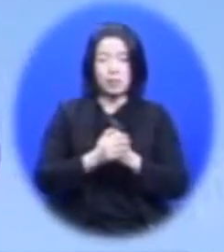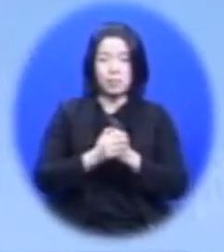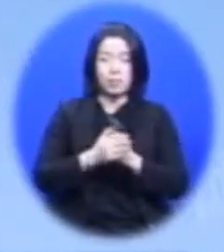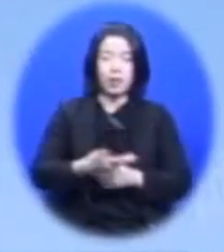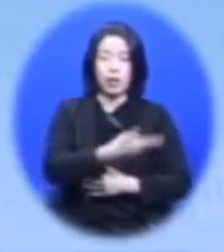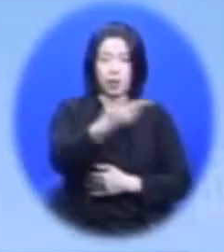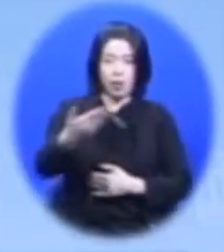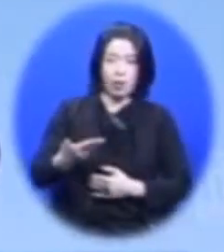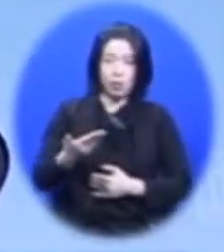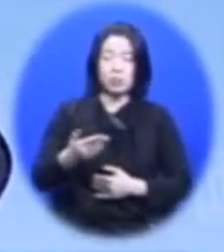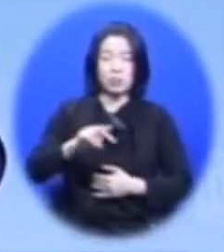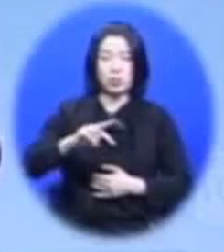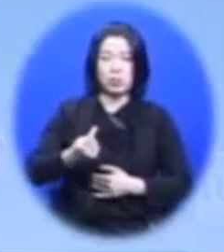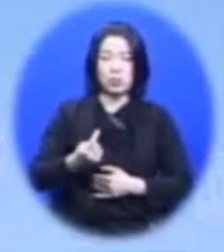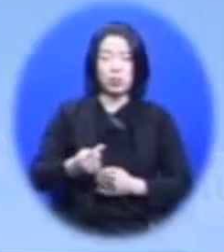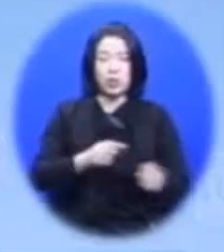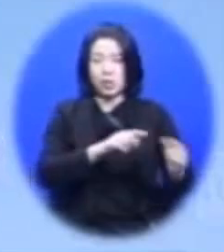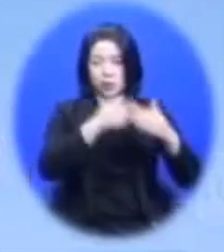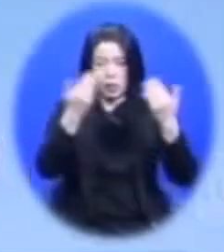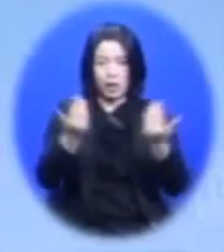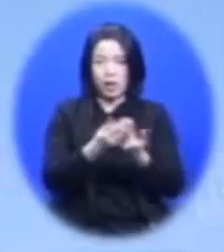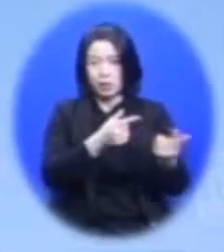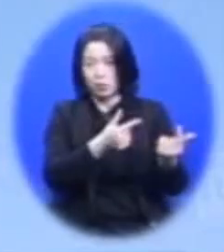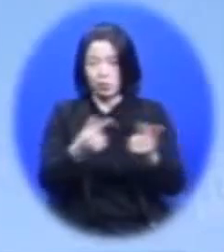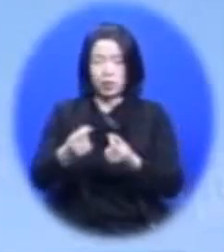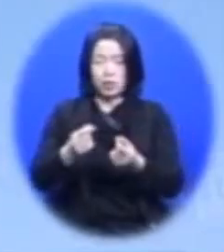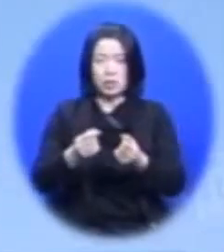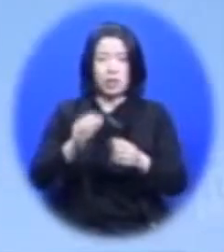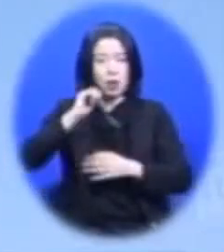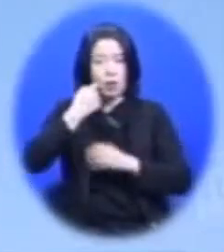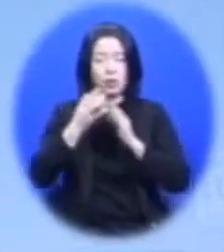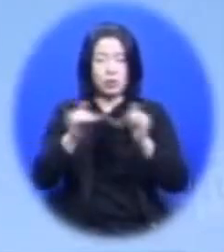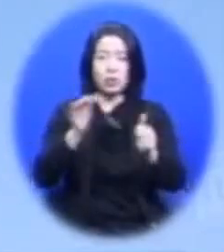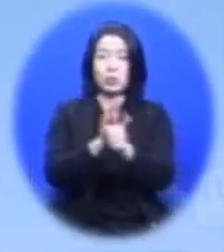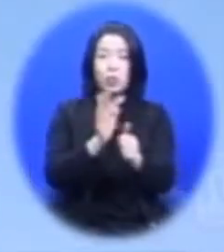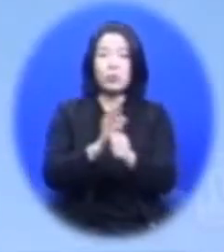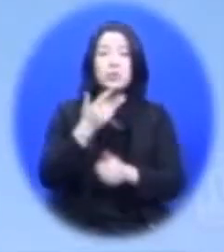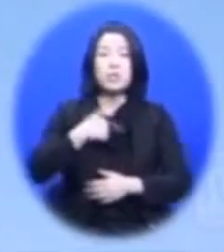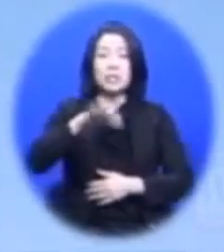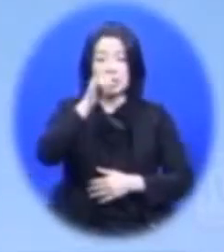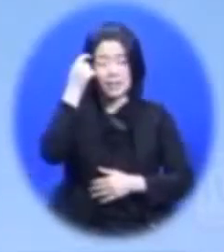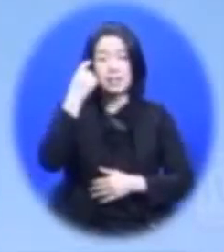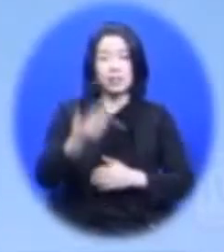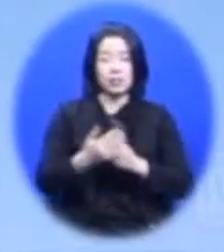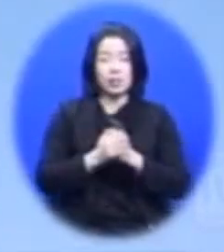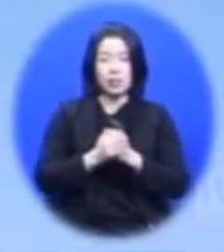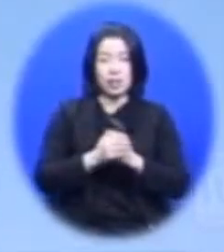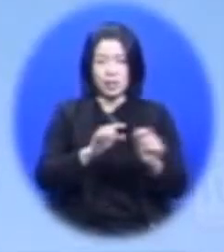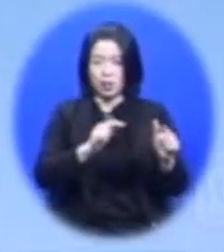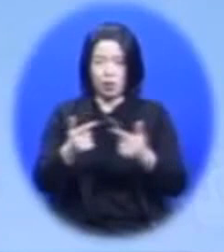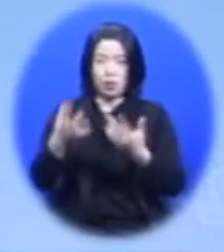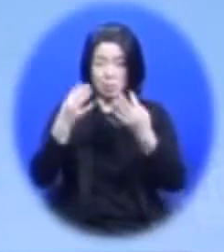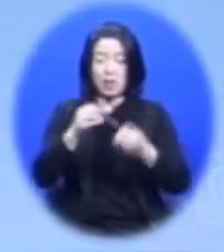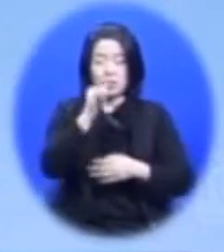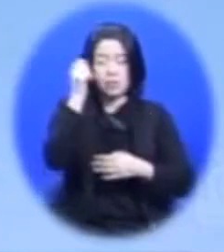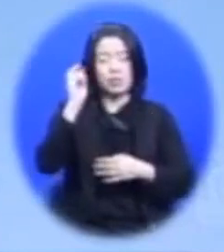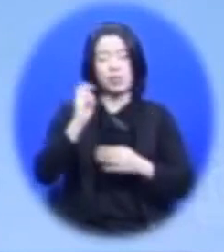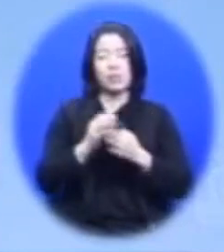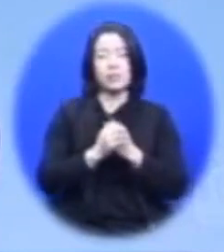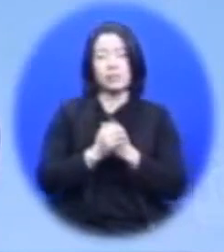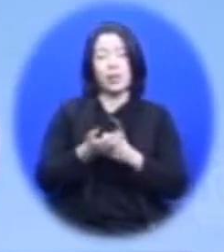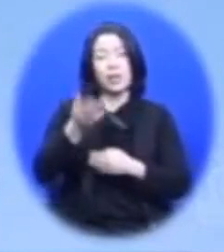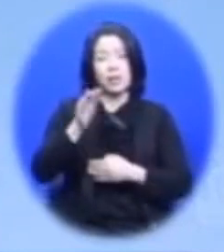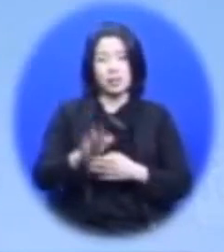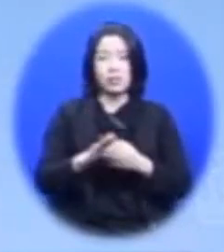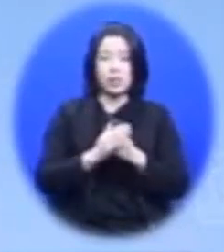여러분, 여러분들도 다 어려운 사람 도와본 기억은 있으실 겁니다. 아마 여러 번 있으실 거예요.